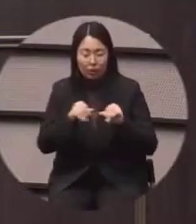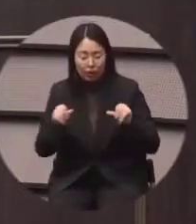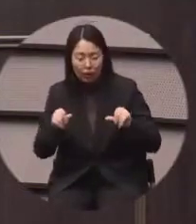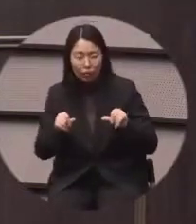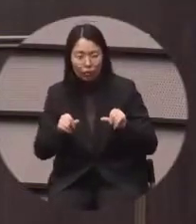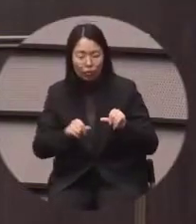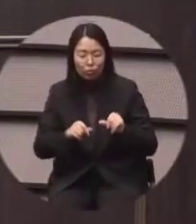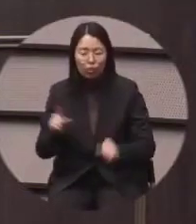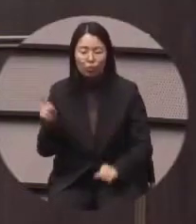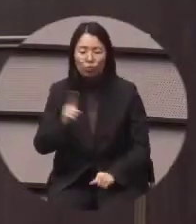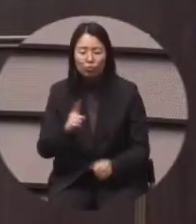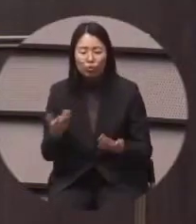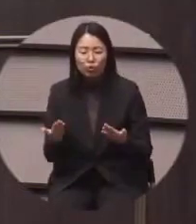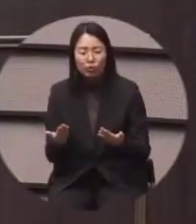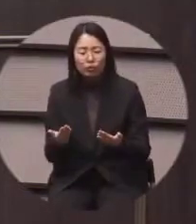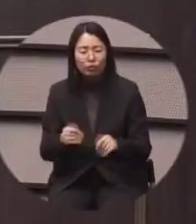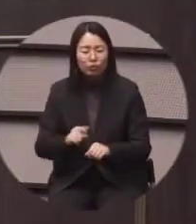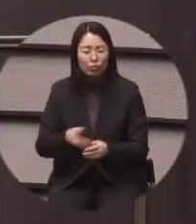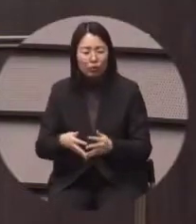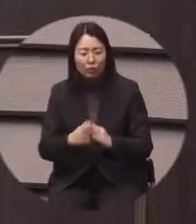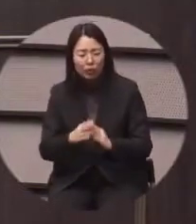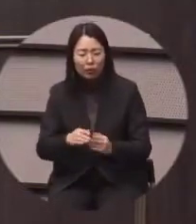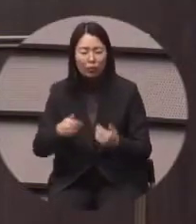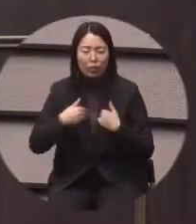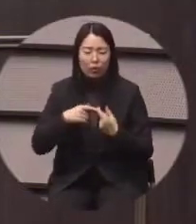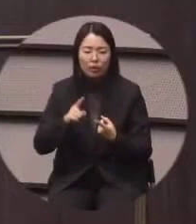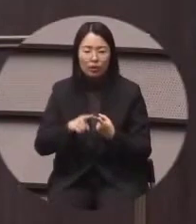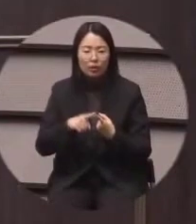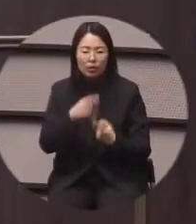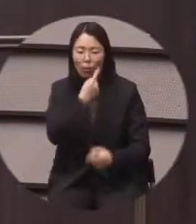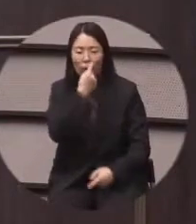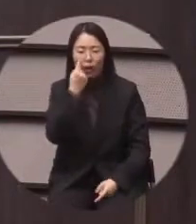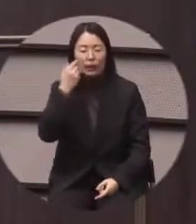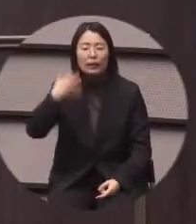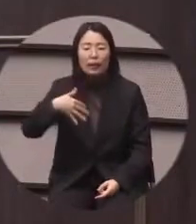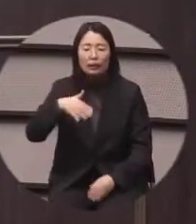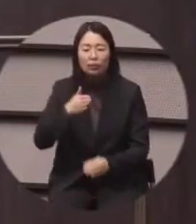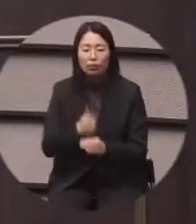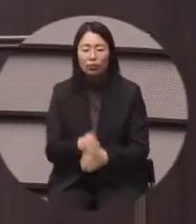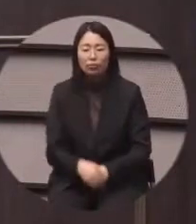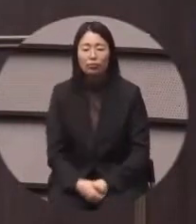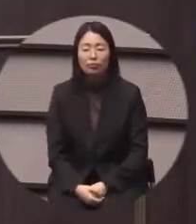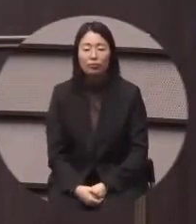필요한지 제대로 된 검토조차 이루어지지 않고 있는 것으로 보입니다.